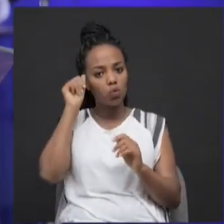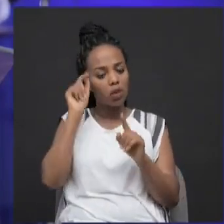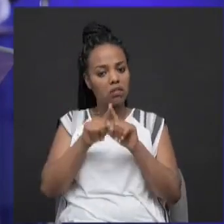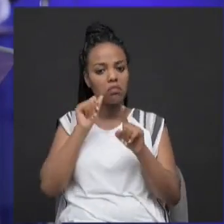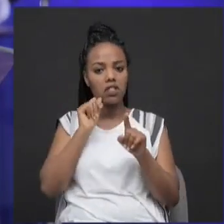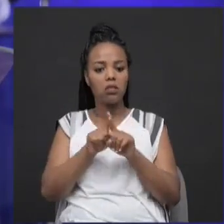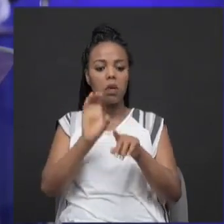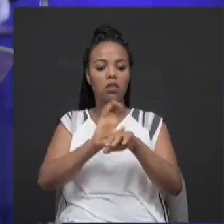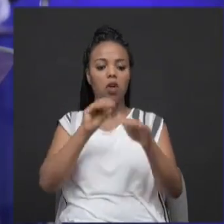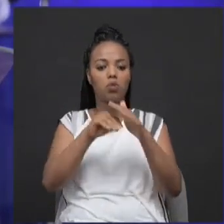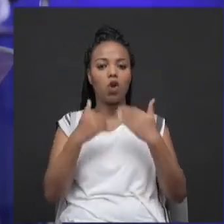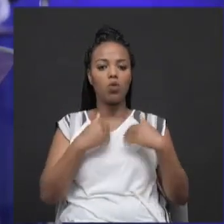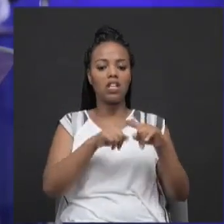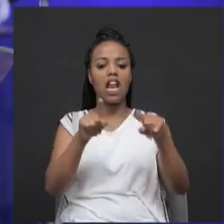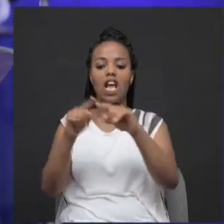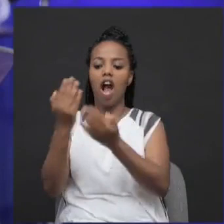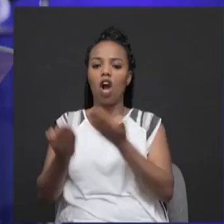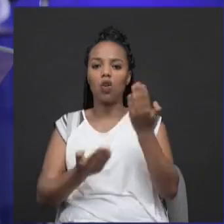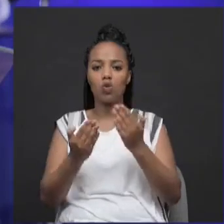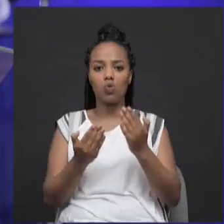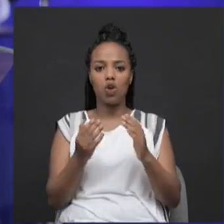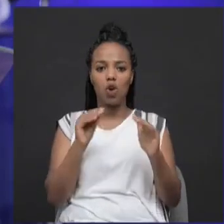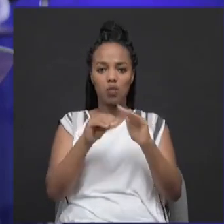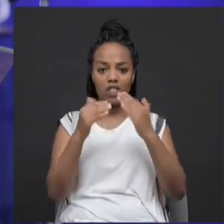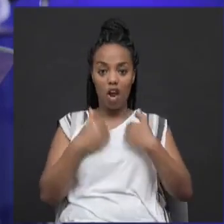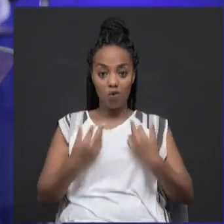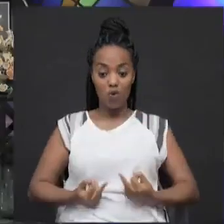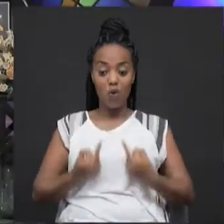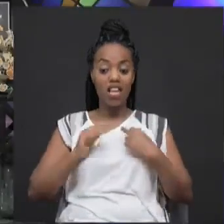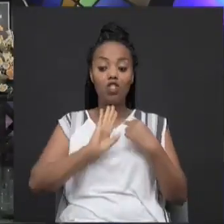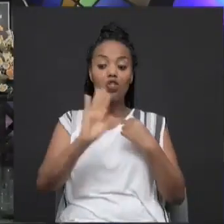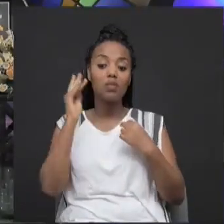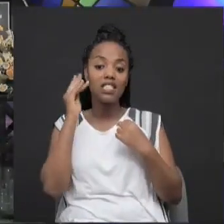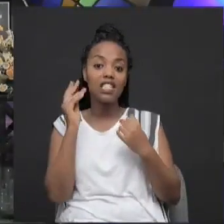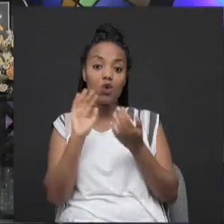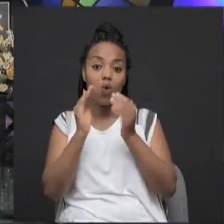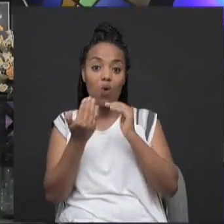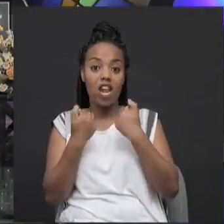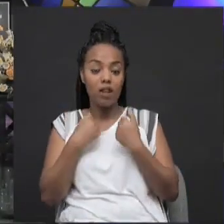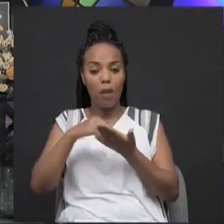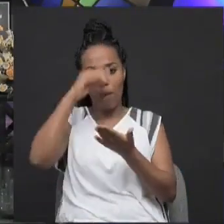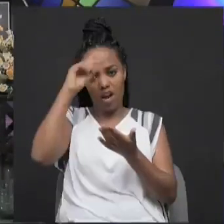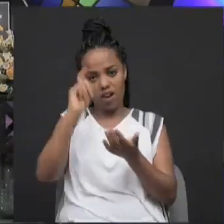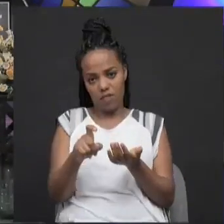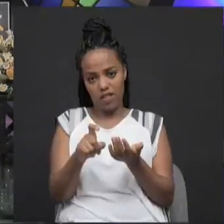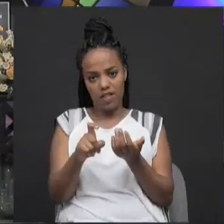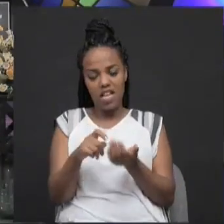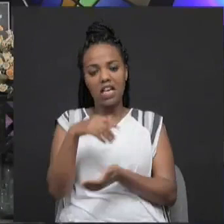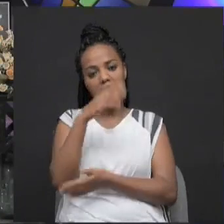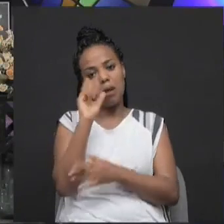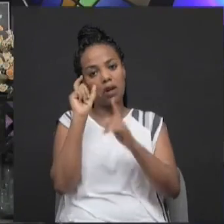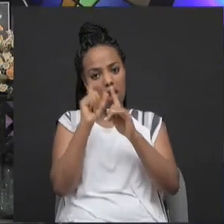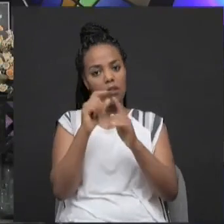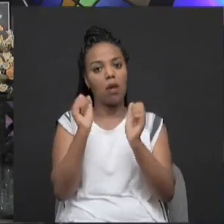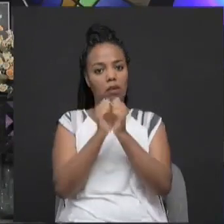ከተለያየ የአገልግሎት ዘርፍ ላይ ካሉ ህይወታቸው ከመሰከርልን ሰዎች በተለይ ልንማረው ይገባል። ከእግዚአብሔር ቃል